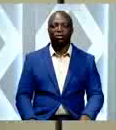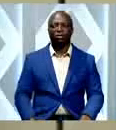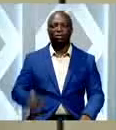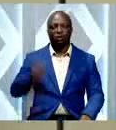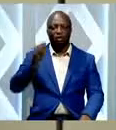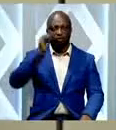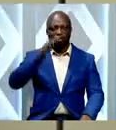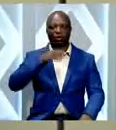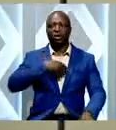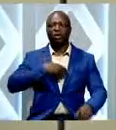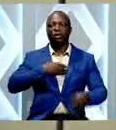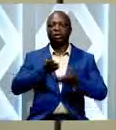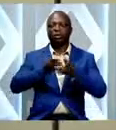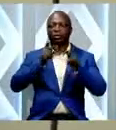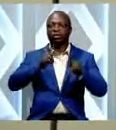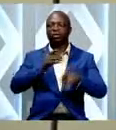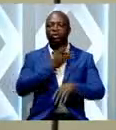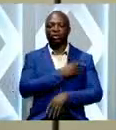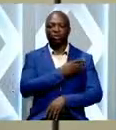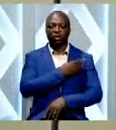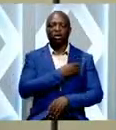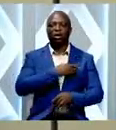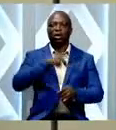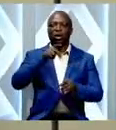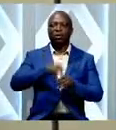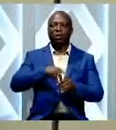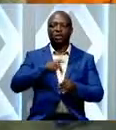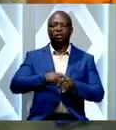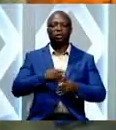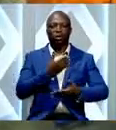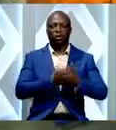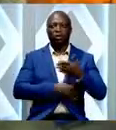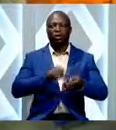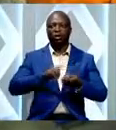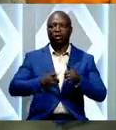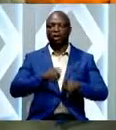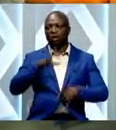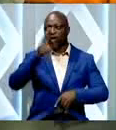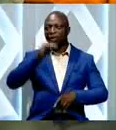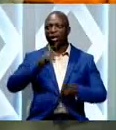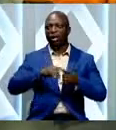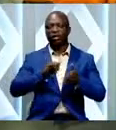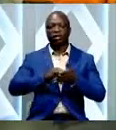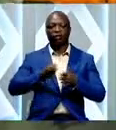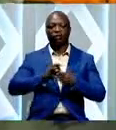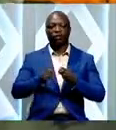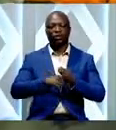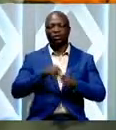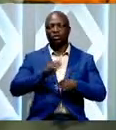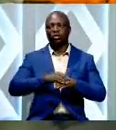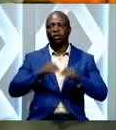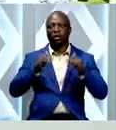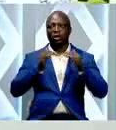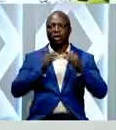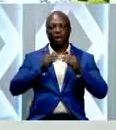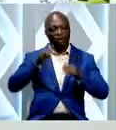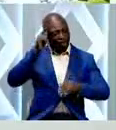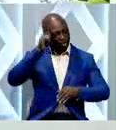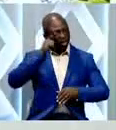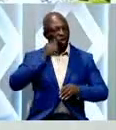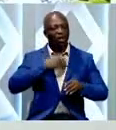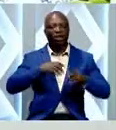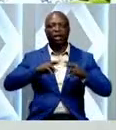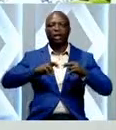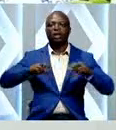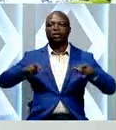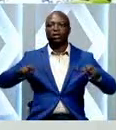Femmes et agents des douanes, elles participent aux côtés de leurs collègues hommes à cette formation sur l'égalité genre et la diversité